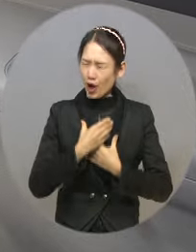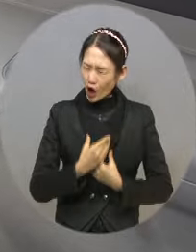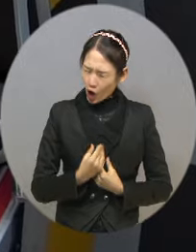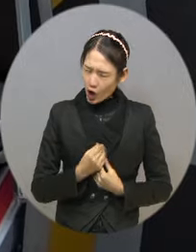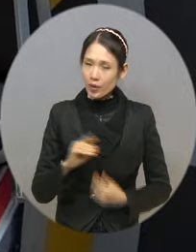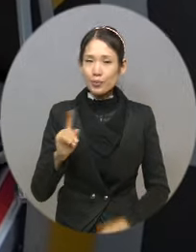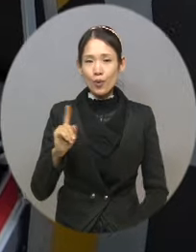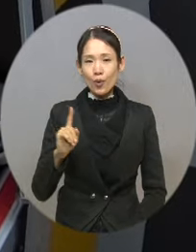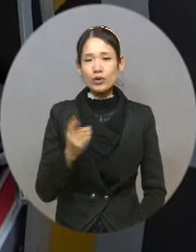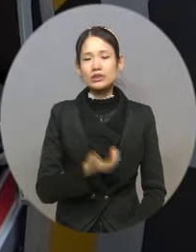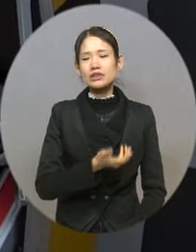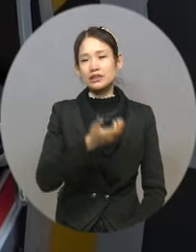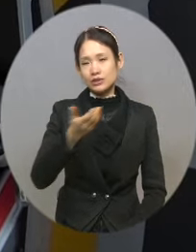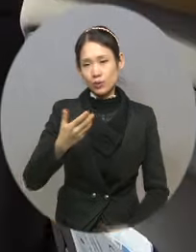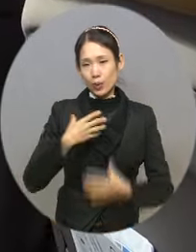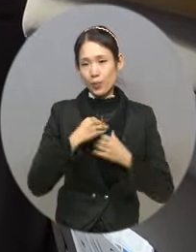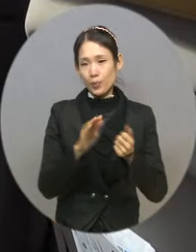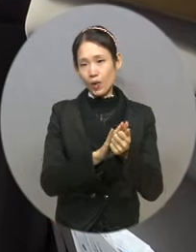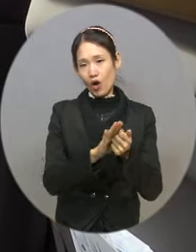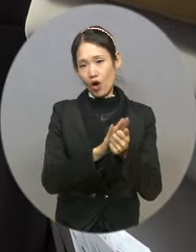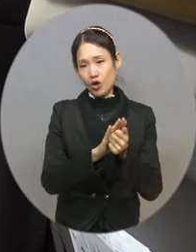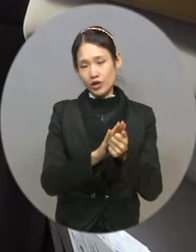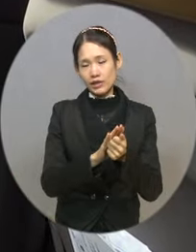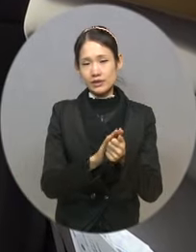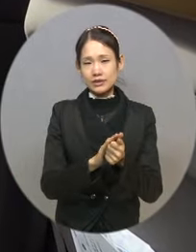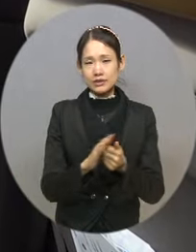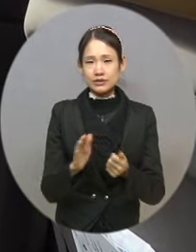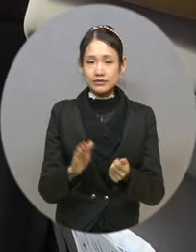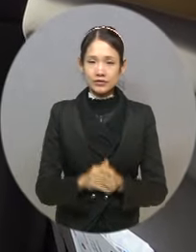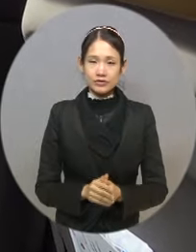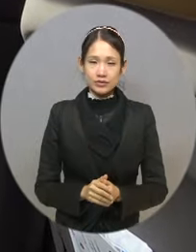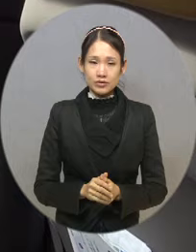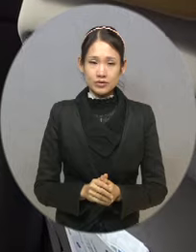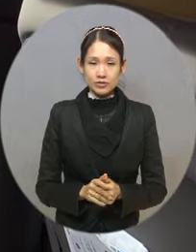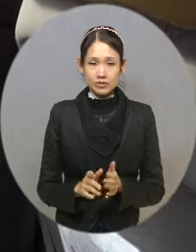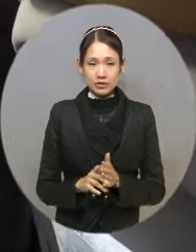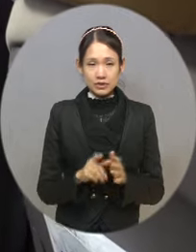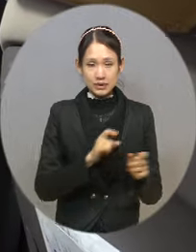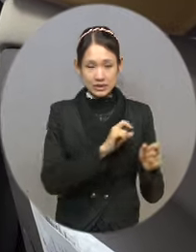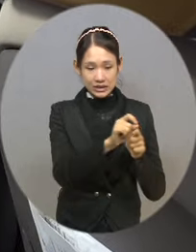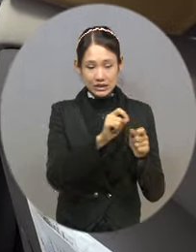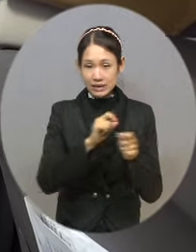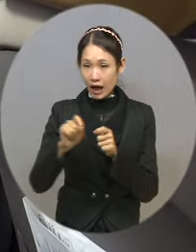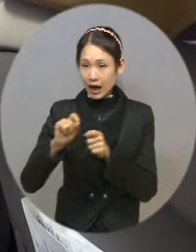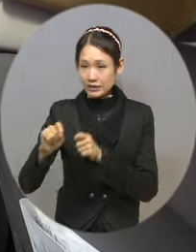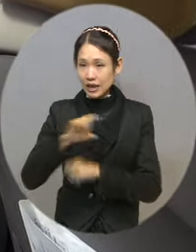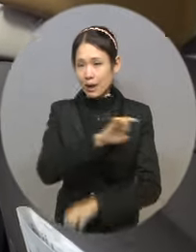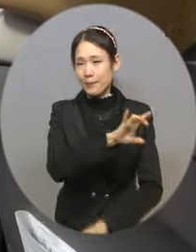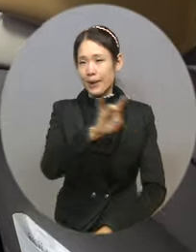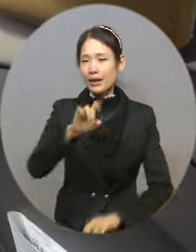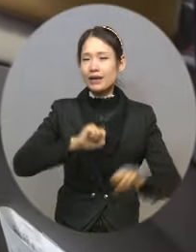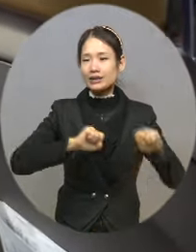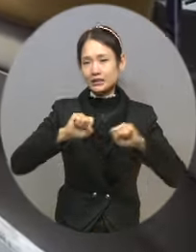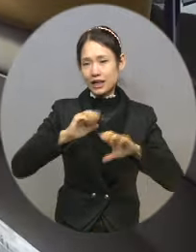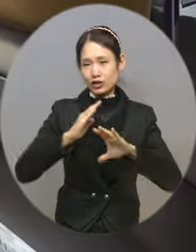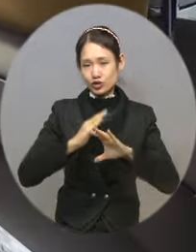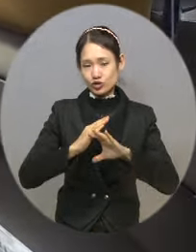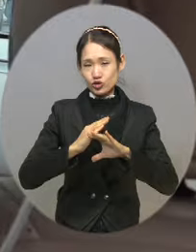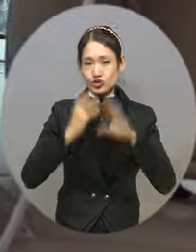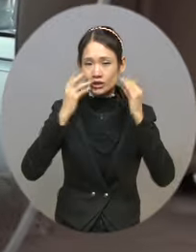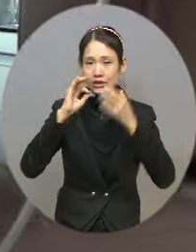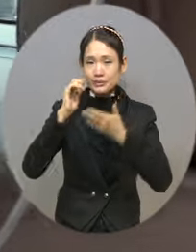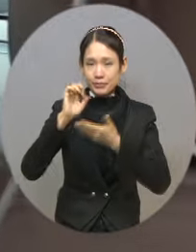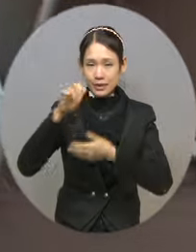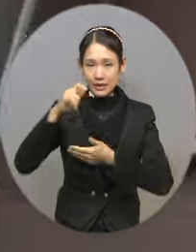것이 이런 이동 편의 서비스입니다. 근무하신 지는 오래되셨어요? 각 지자체마다 시행하고 있는데 김민재 씨가 살고